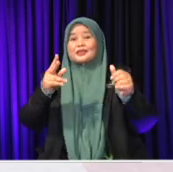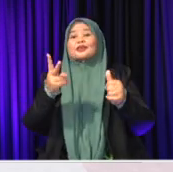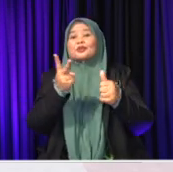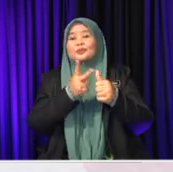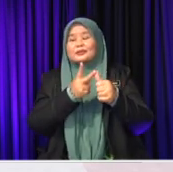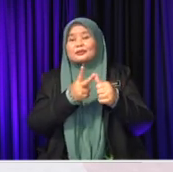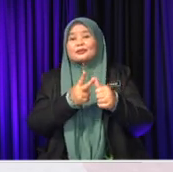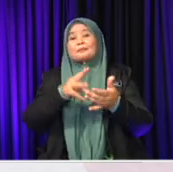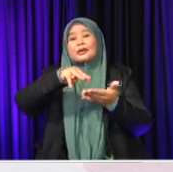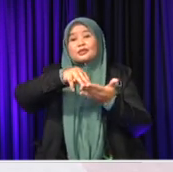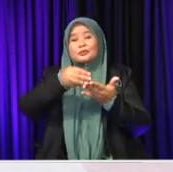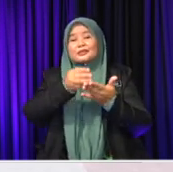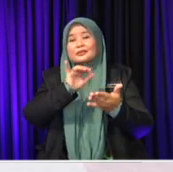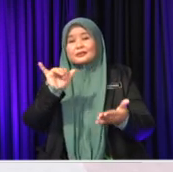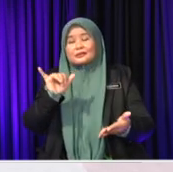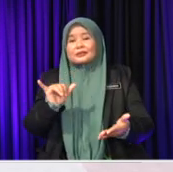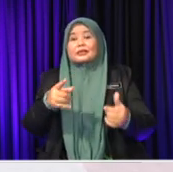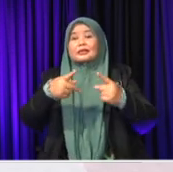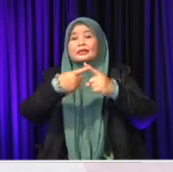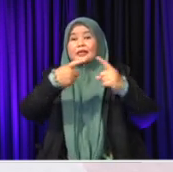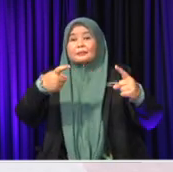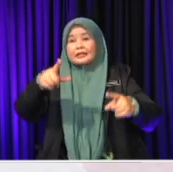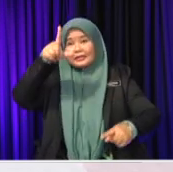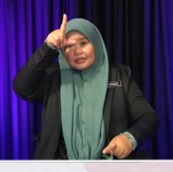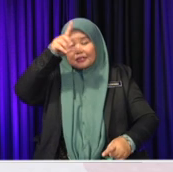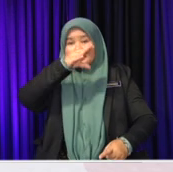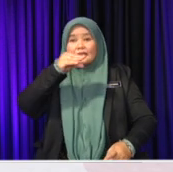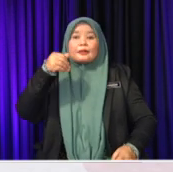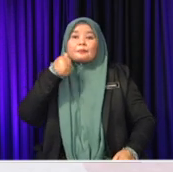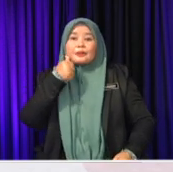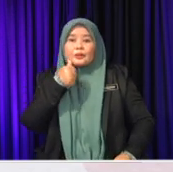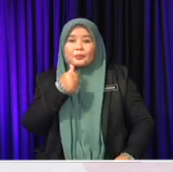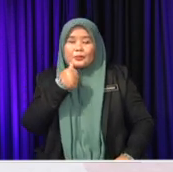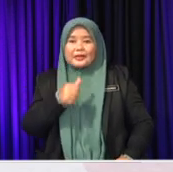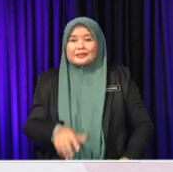maksudnya daripada lelaki dan perempuan